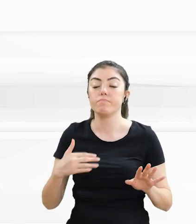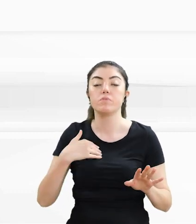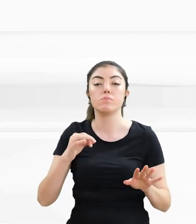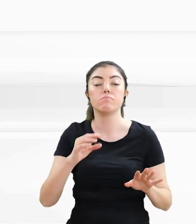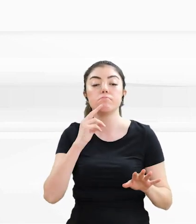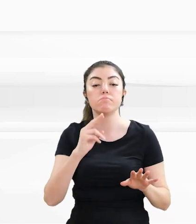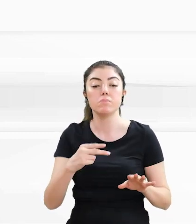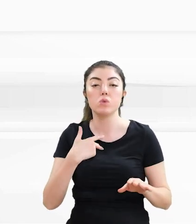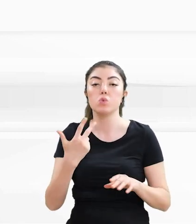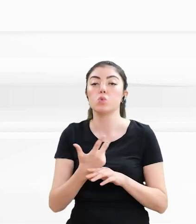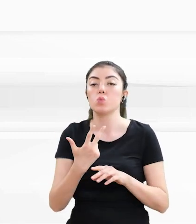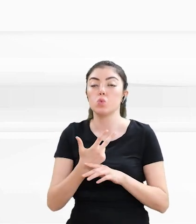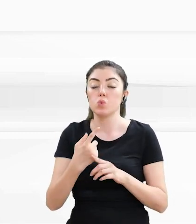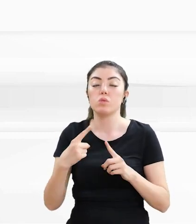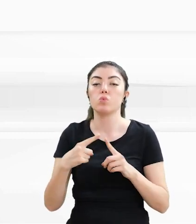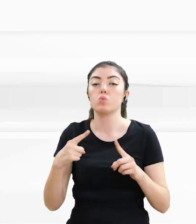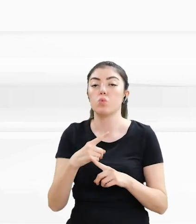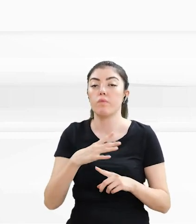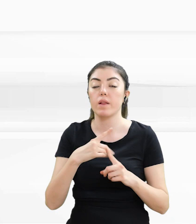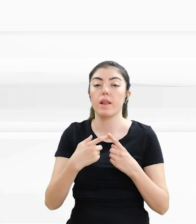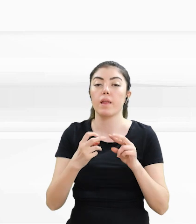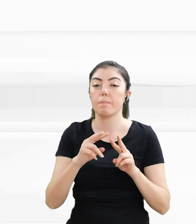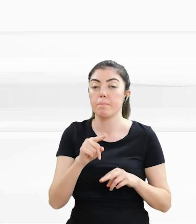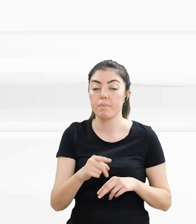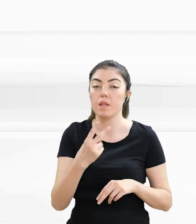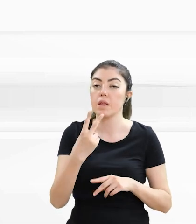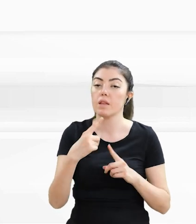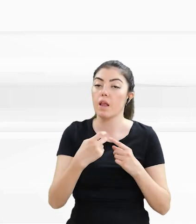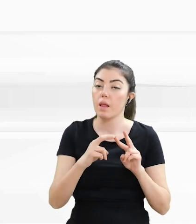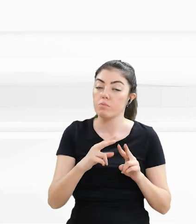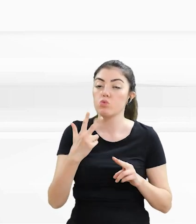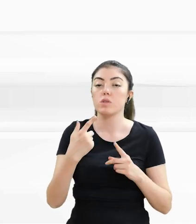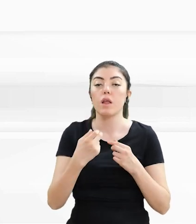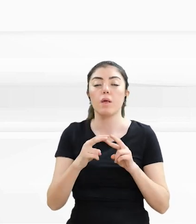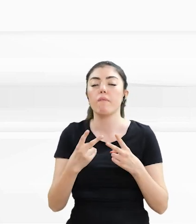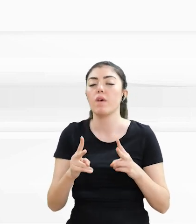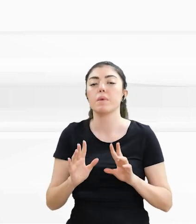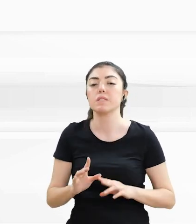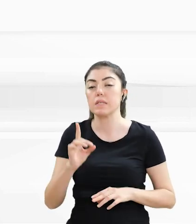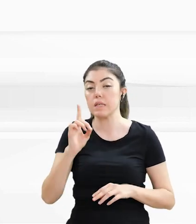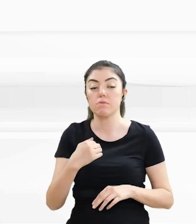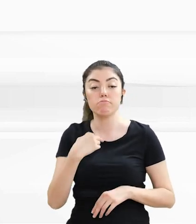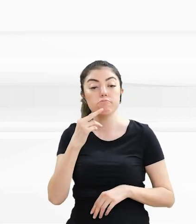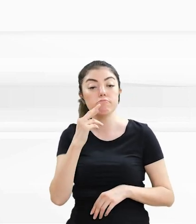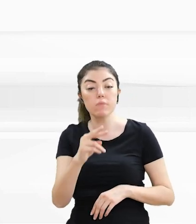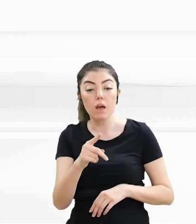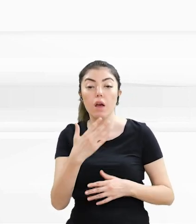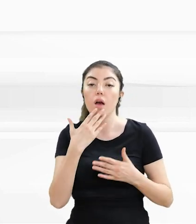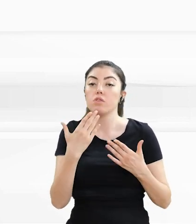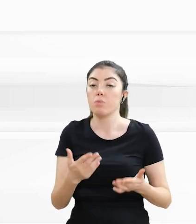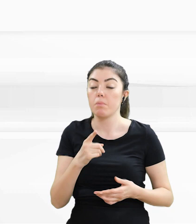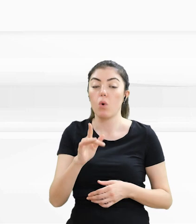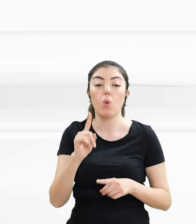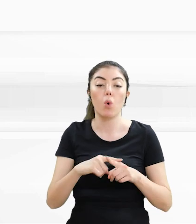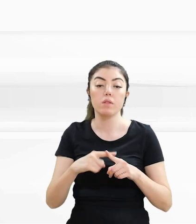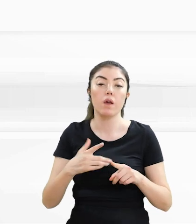diye sormuş Şimdi burada üç terimli bir cebirsel ifade görüyoruz iki terimli olsun üç terimli olsun hiç fark etmez ilk bakacağım şey